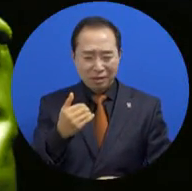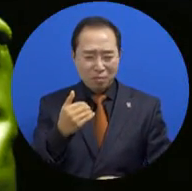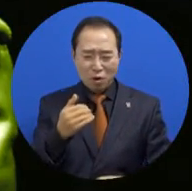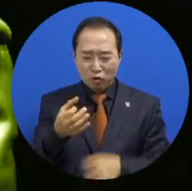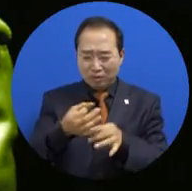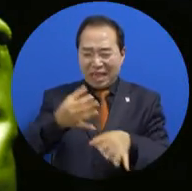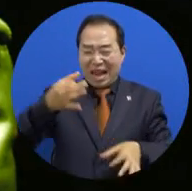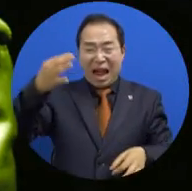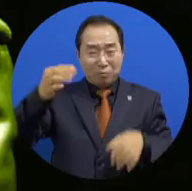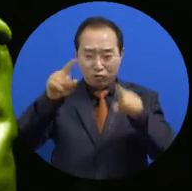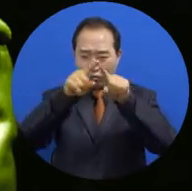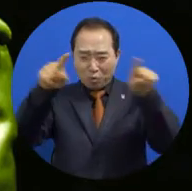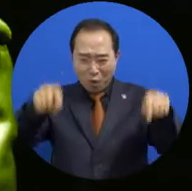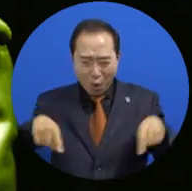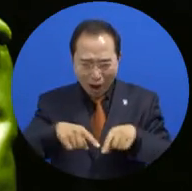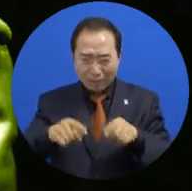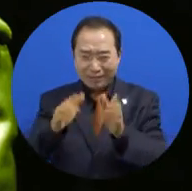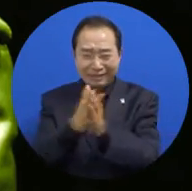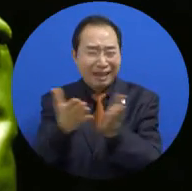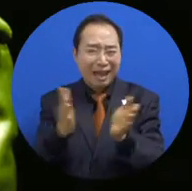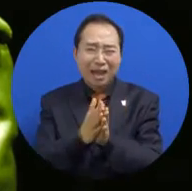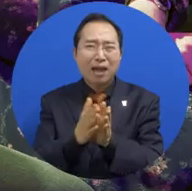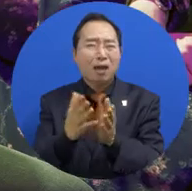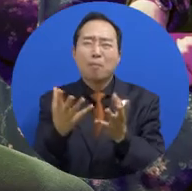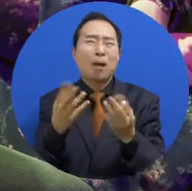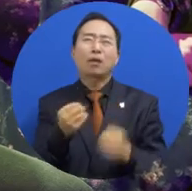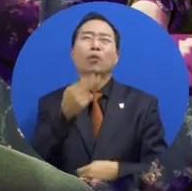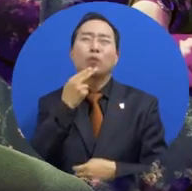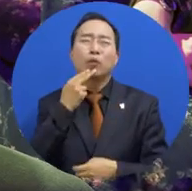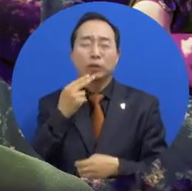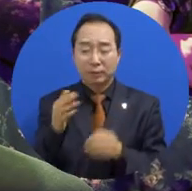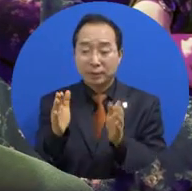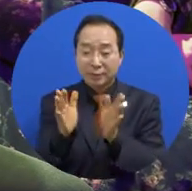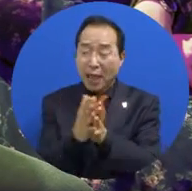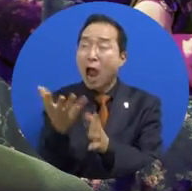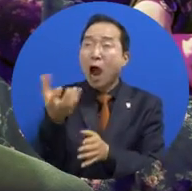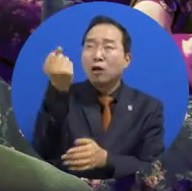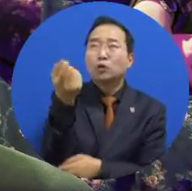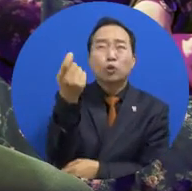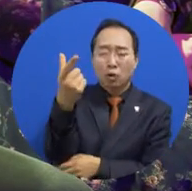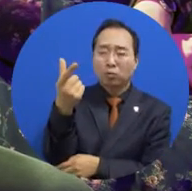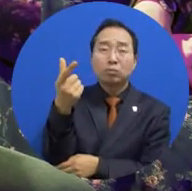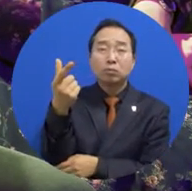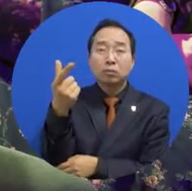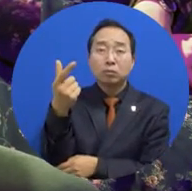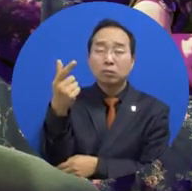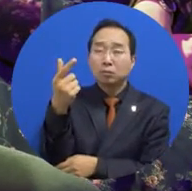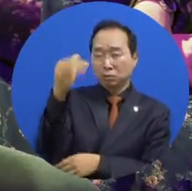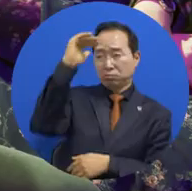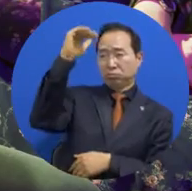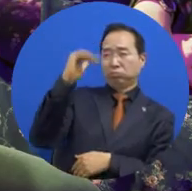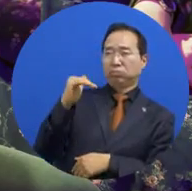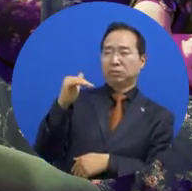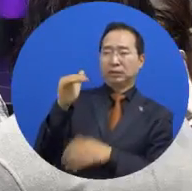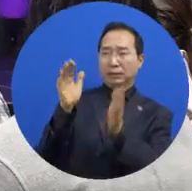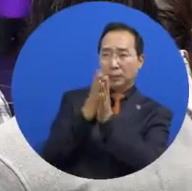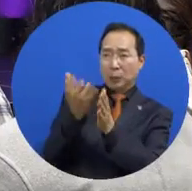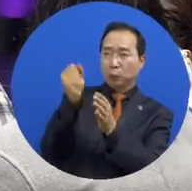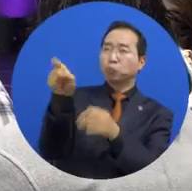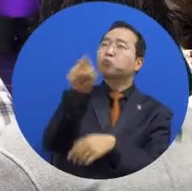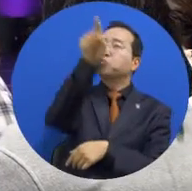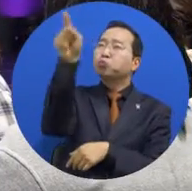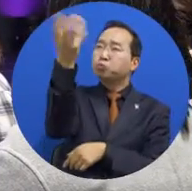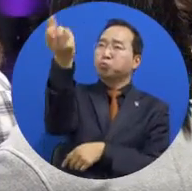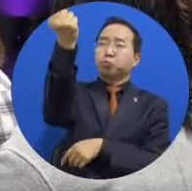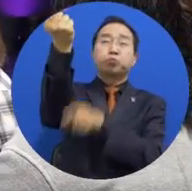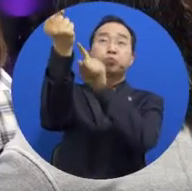책을 만지지조차를 못합니다. 예. 그 나머지는 뭐냐면 책을 읽은 사람이 말해주는 걸 듣고 아